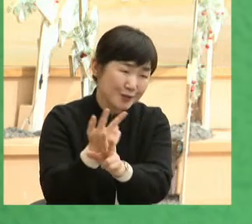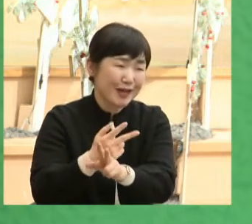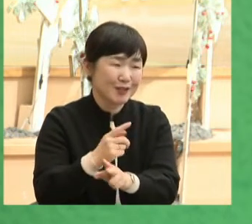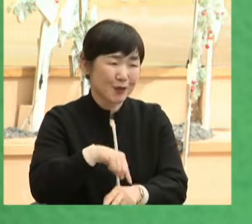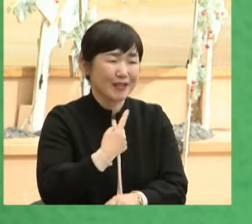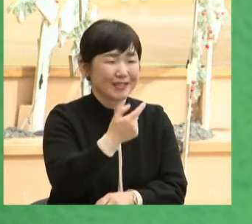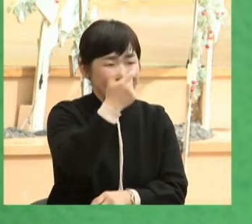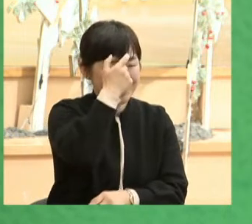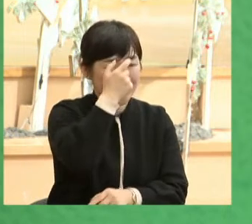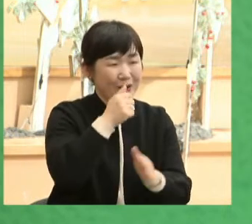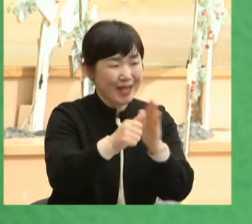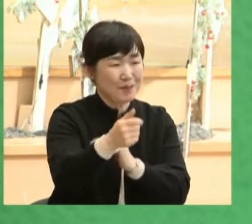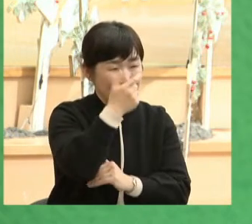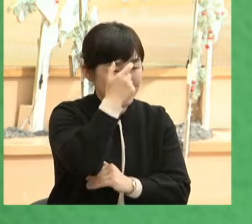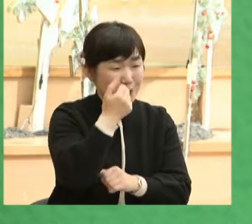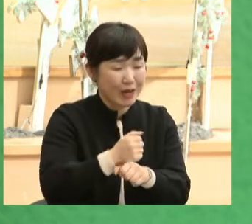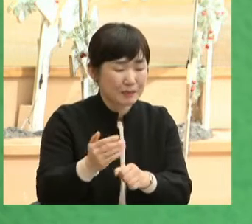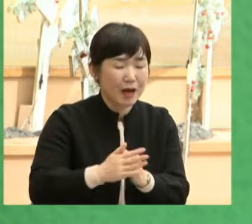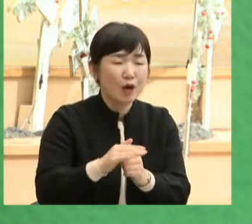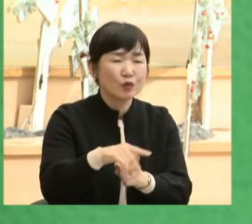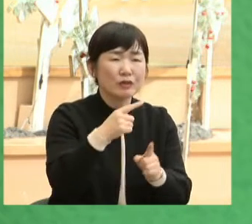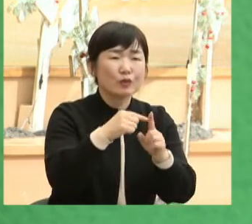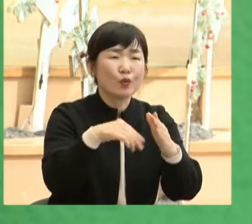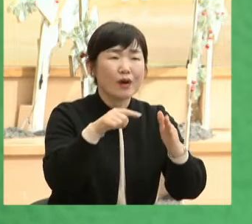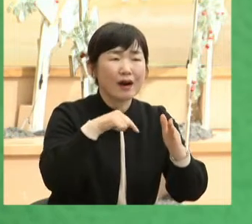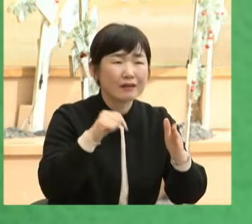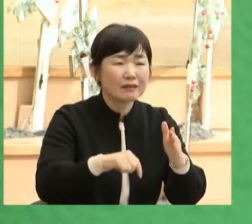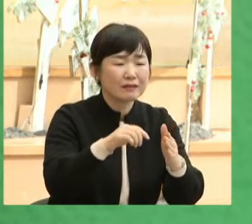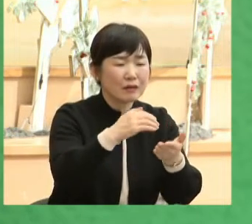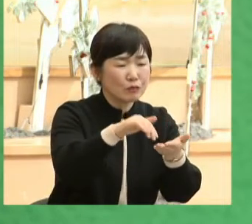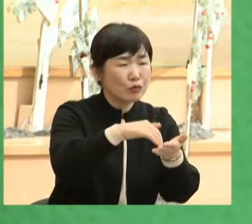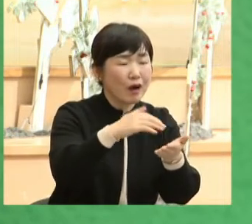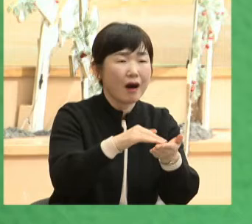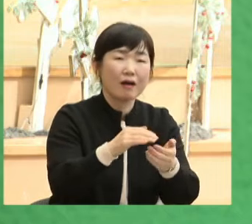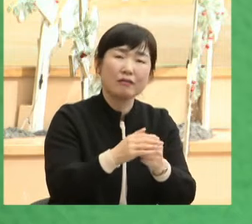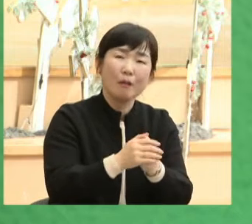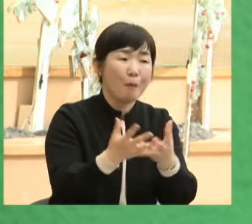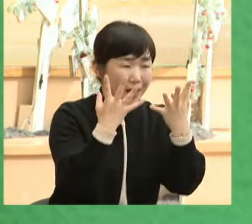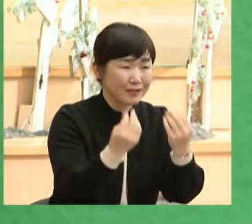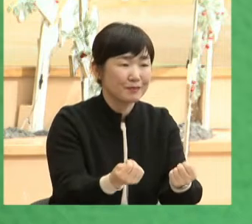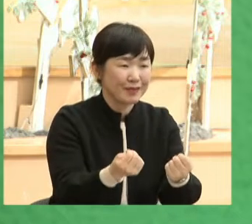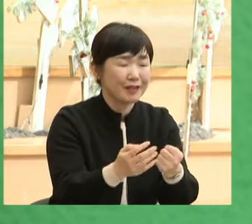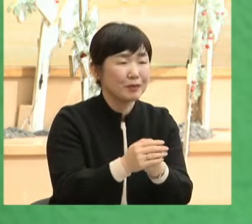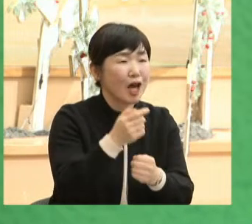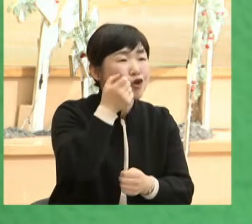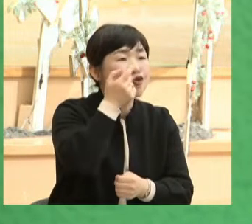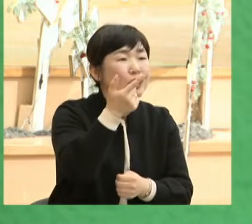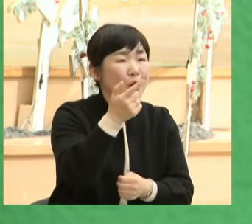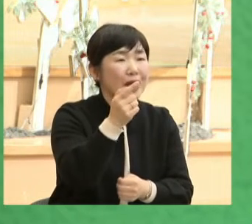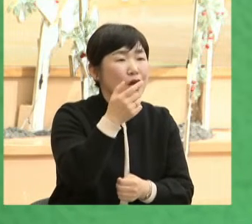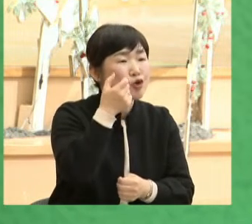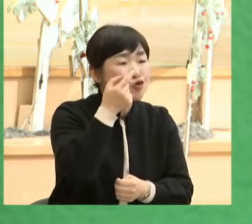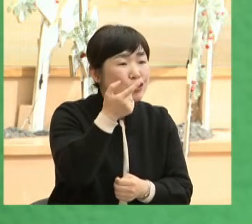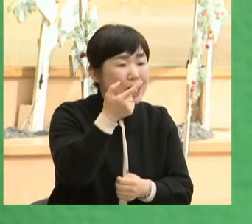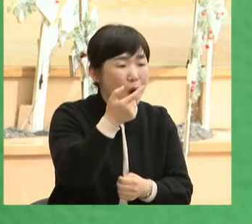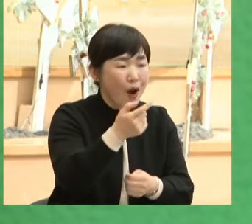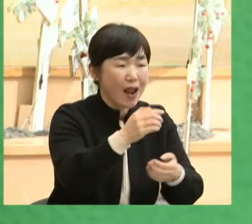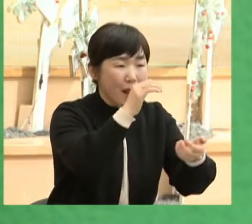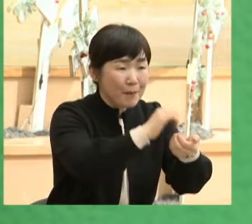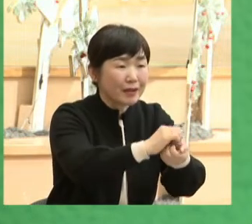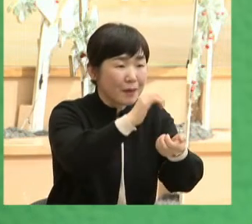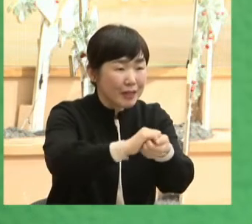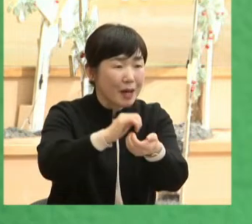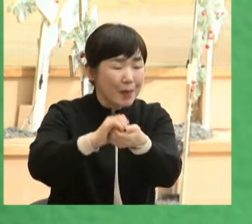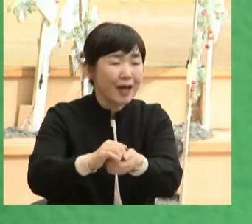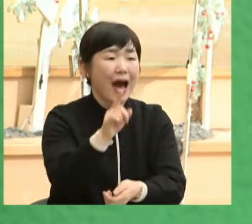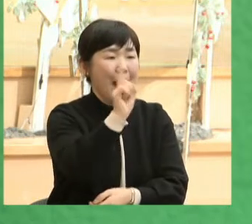많은 우리 교회 같은 경우에는 거의 뭐 육회를 한번 들어오죠 24반열 갔던 카페 거의